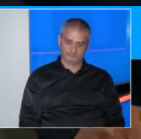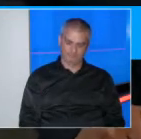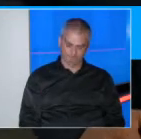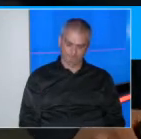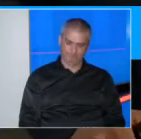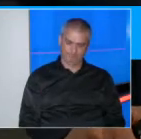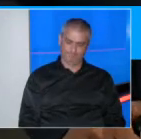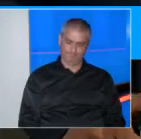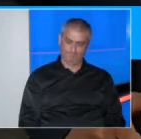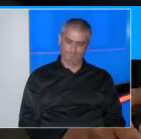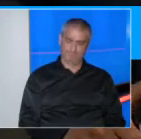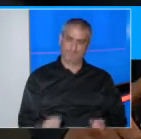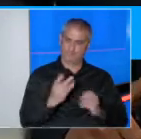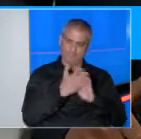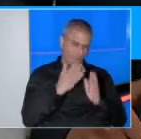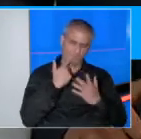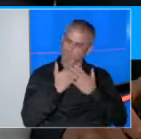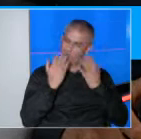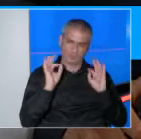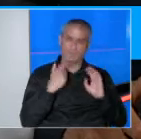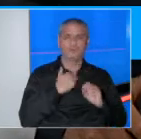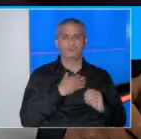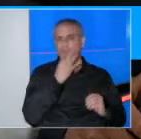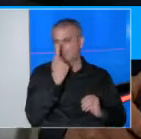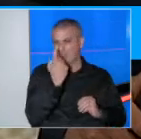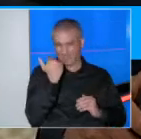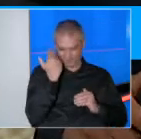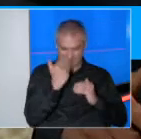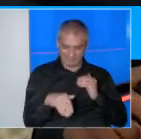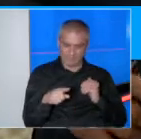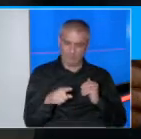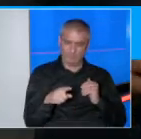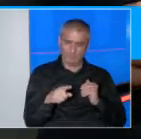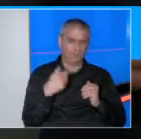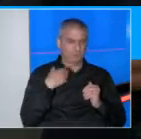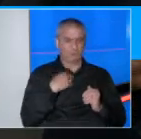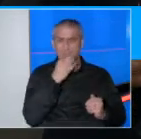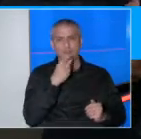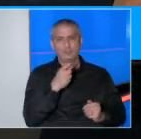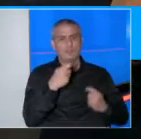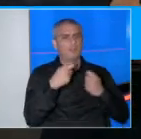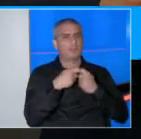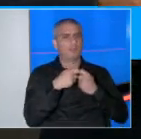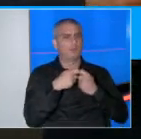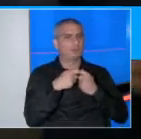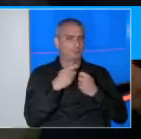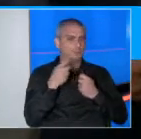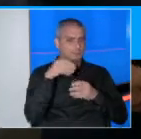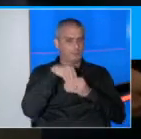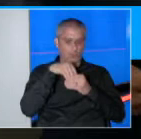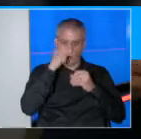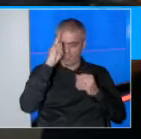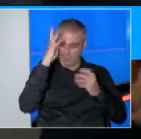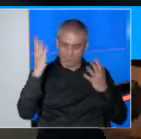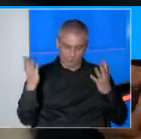הדברים שלך ברורים, הדברים שלך גם ברורים. כן, אני רוצה לשאול אותך לפני שאנחנו נפרדים, אני רוצה לשאול אותך על העניין שלכם, פנים